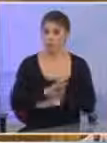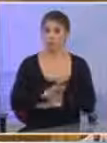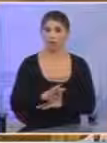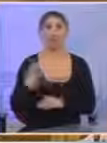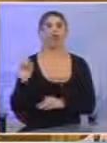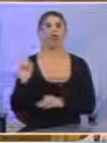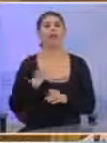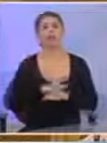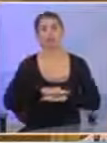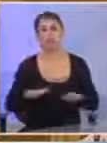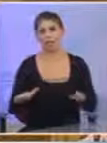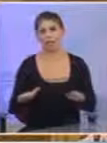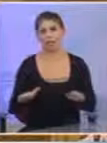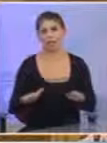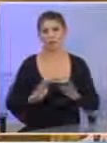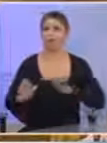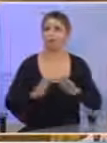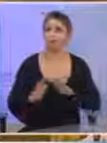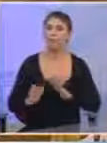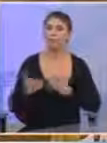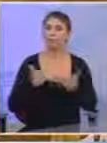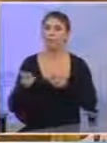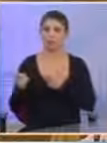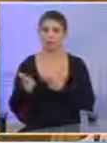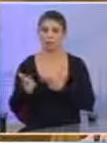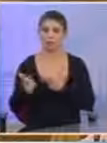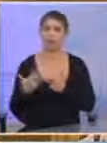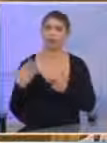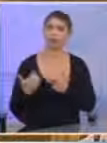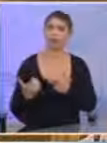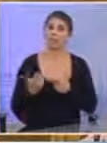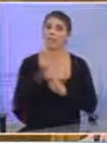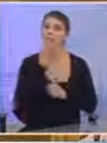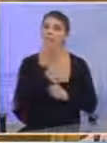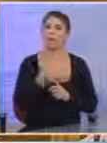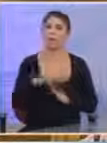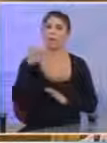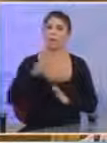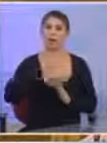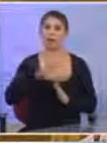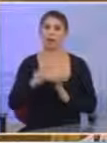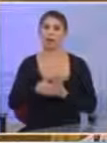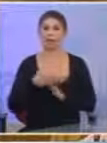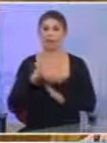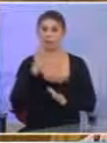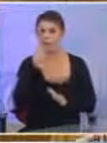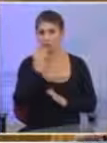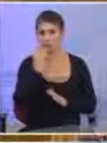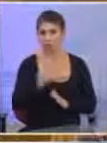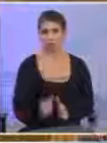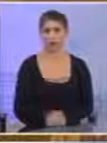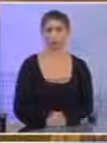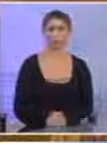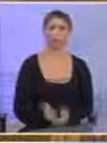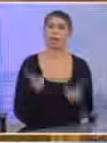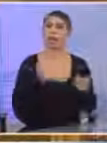δεν ξεμπερδεύουμε με την τακτοποίηση των δανείων. Τίθενται υπό προσωρινή εξαίρεση μέχρι τις 15 Φεβρουαρίου. Τα